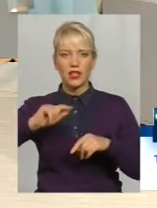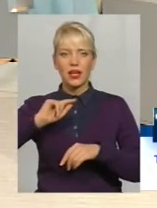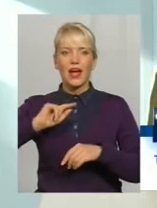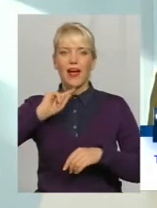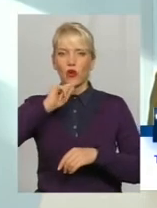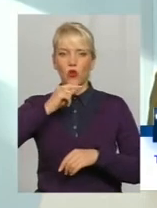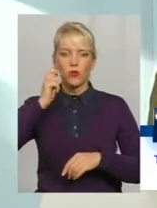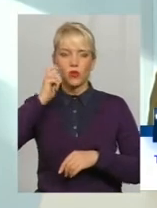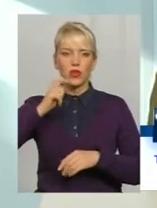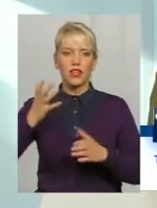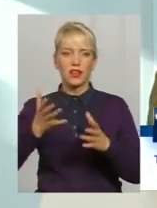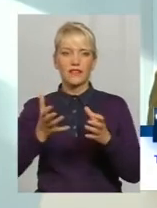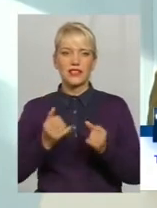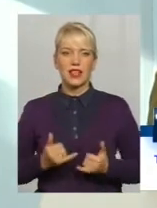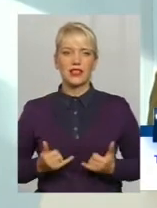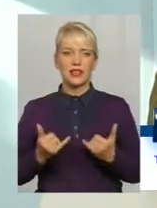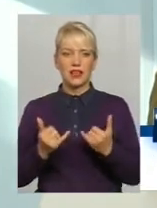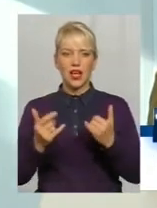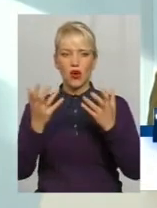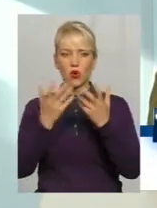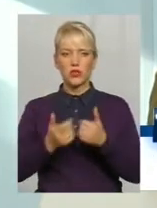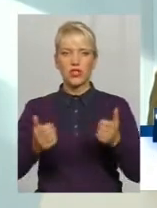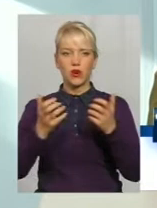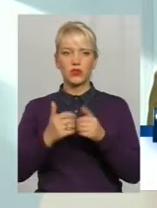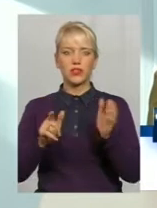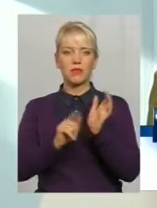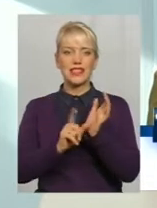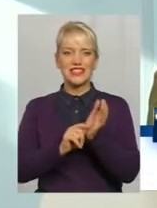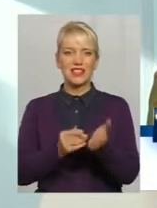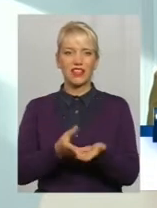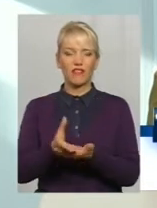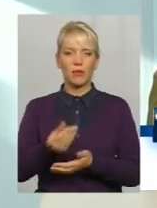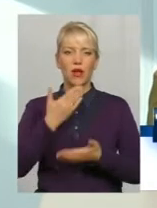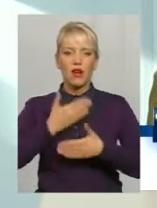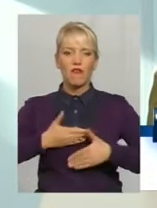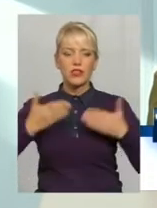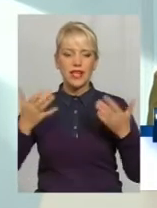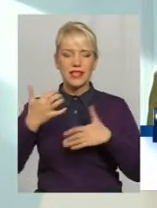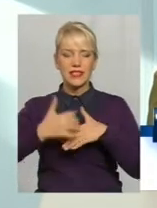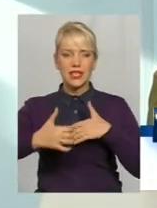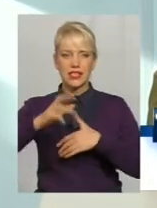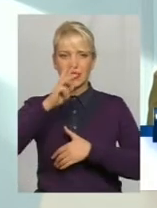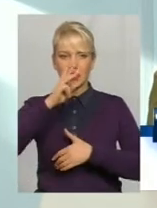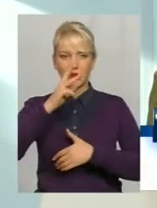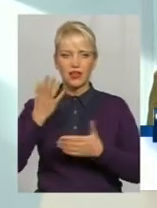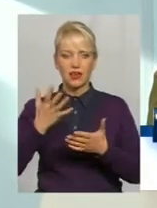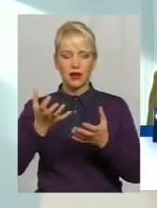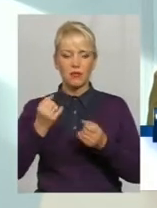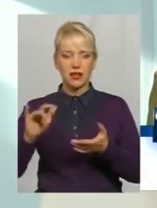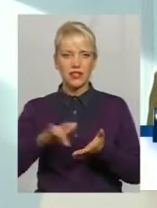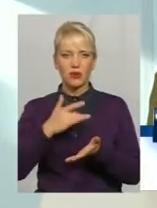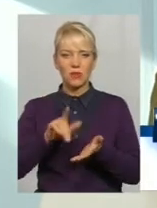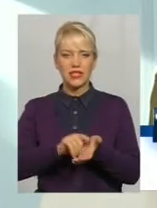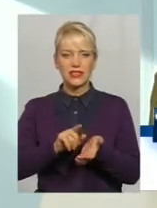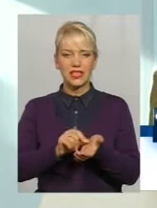України, яка взята для розрахунку пенсійних виплат. Востаннє середня заробітна плата, яка бралася для розрахунку пенсійних